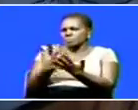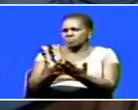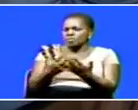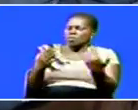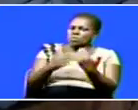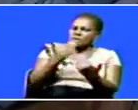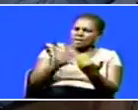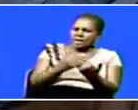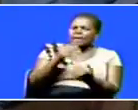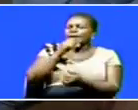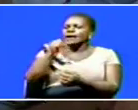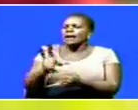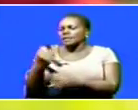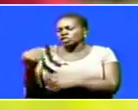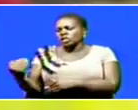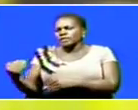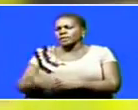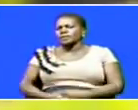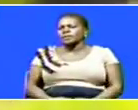shosho wakiwa huko.